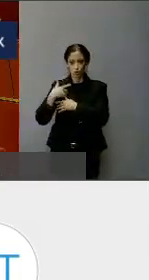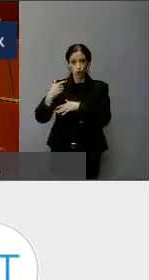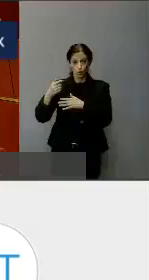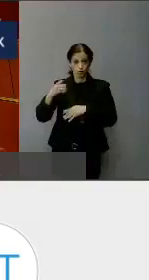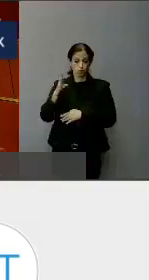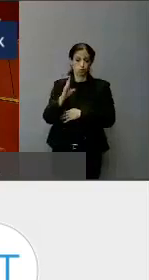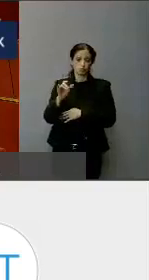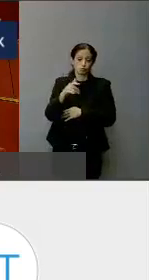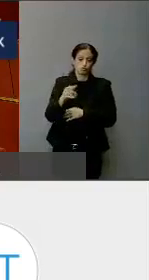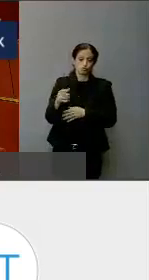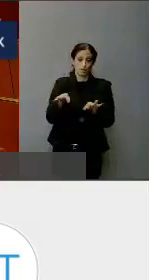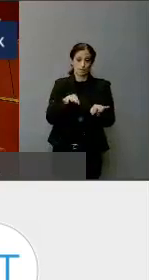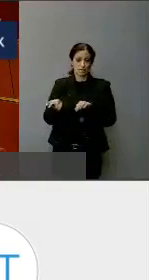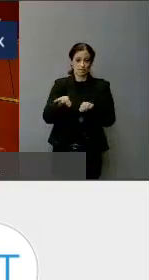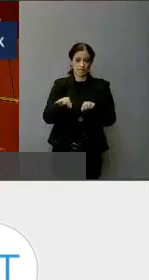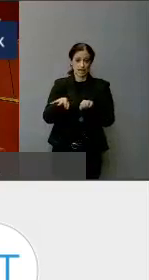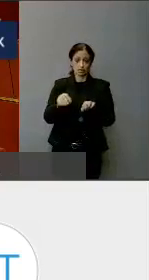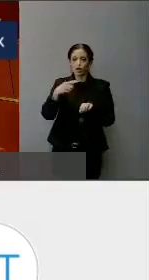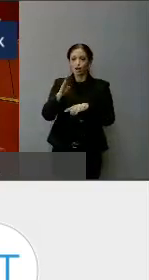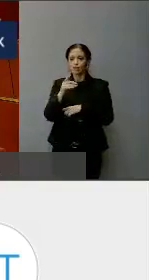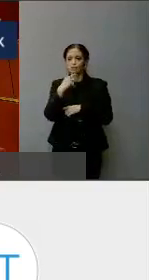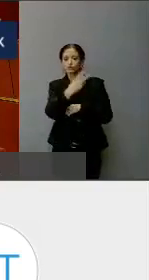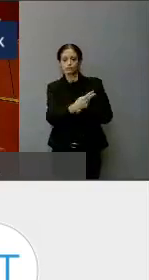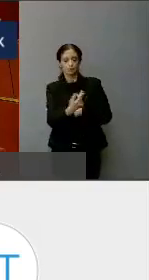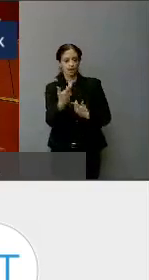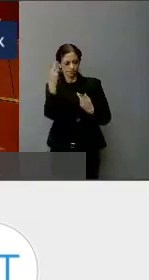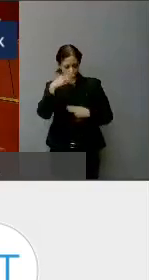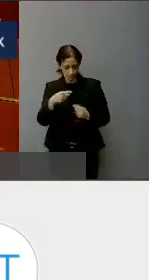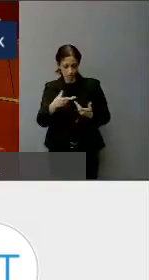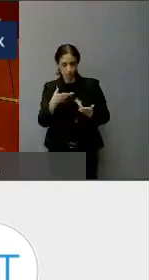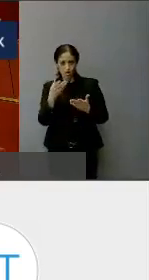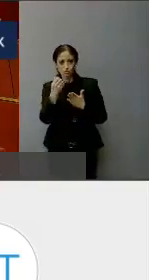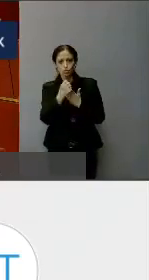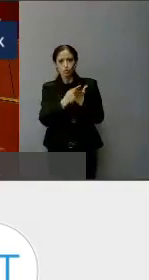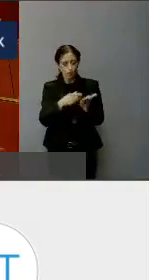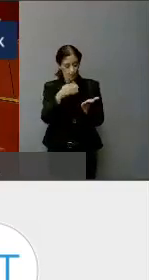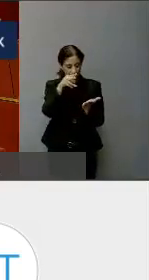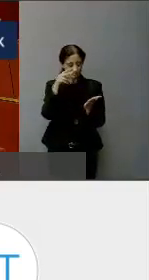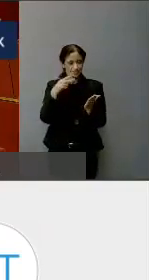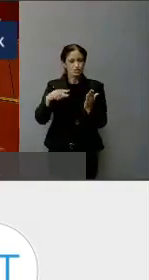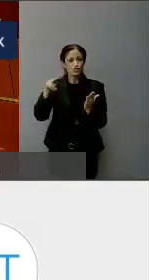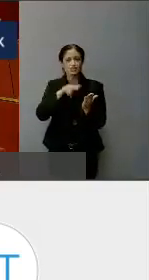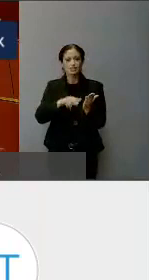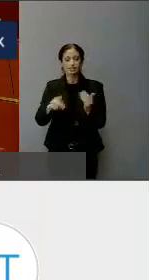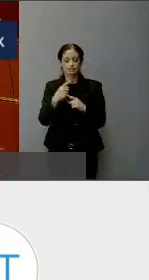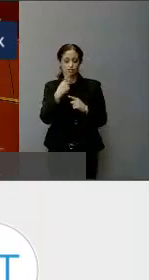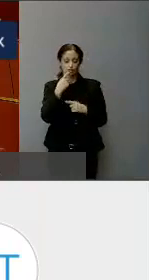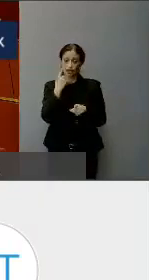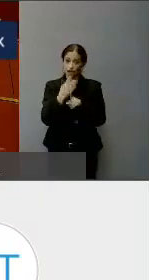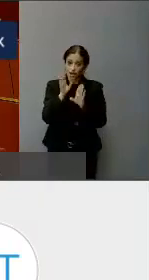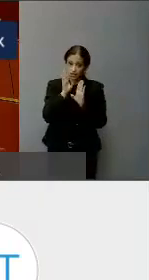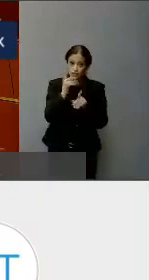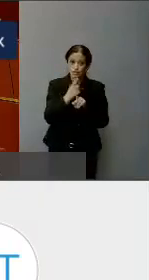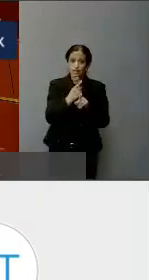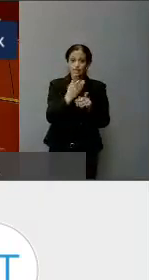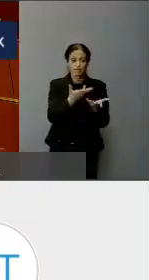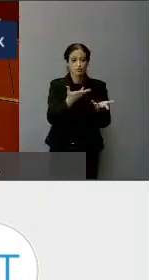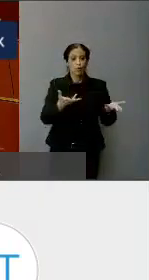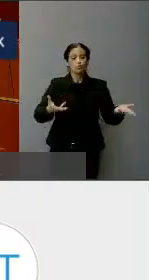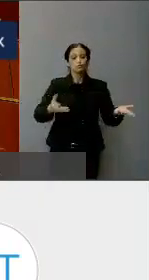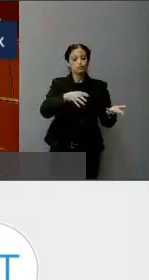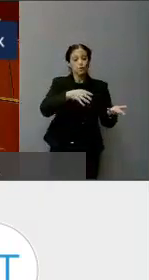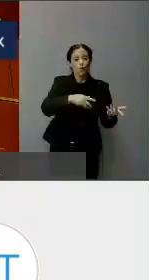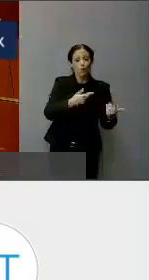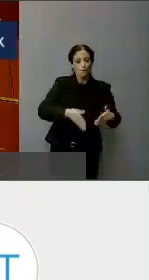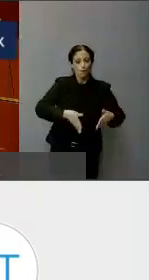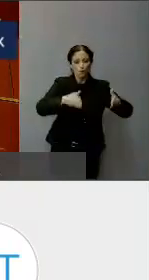così perché tutti i documenti di pianificazione sovraordinata dicono che bisogna ridurre il consumo del suolo grande banca glasgow forma